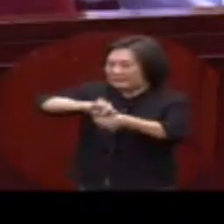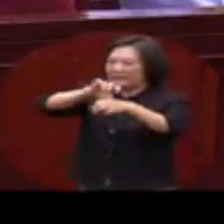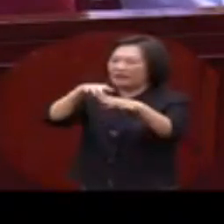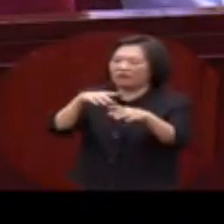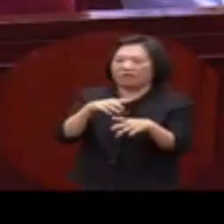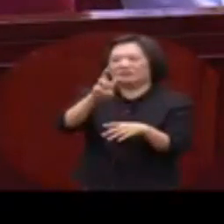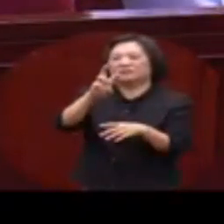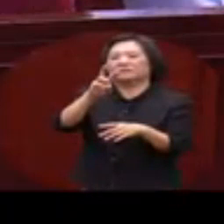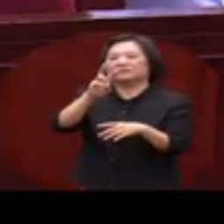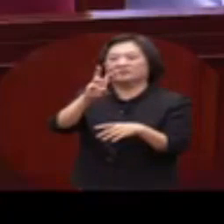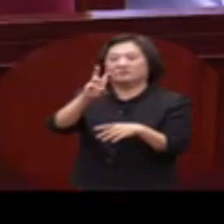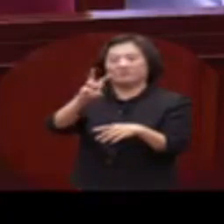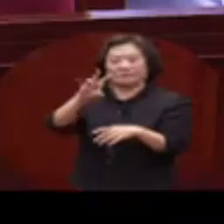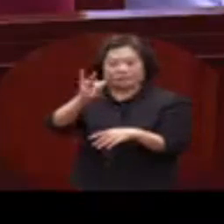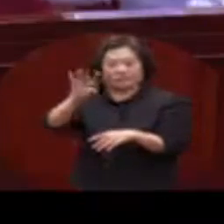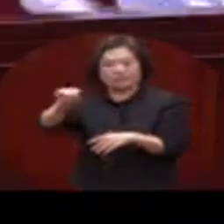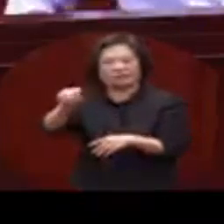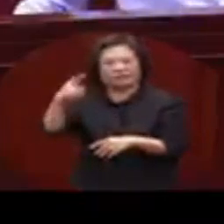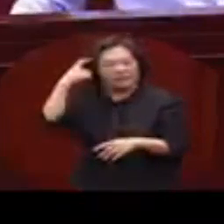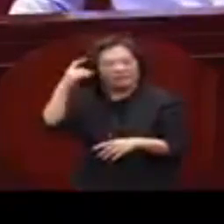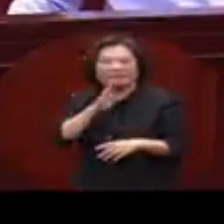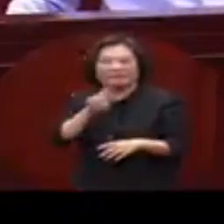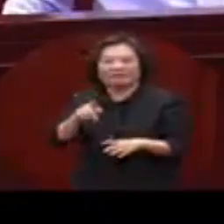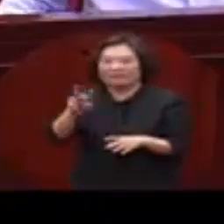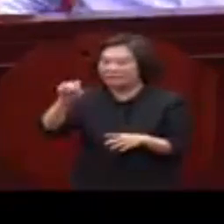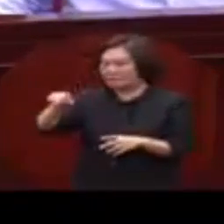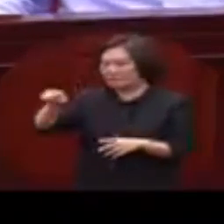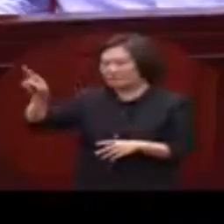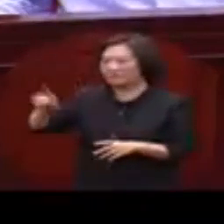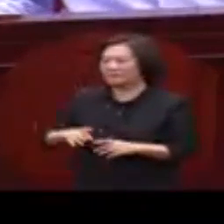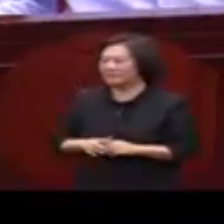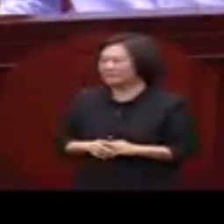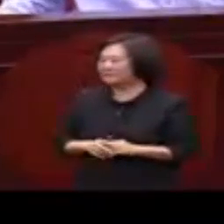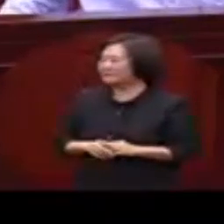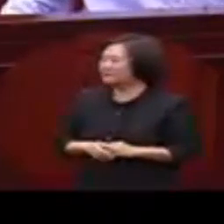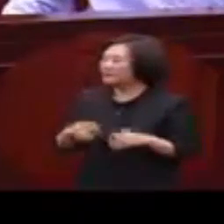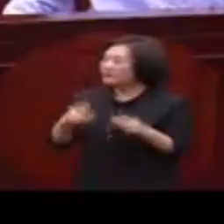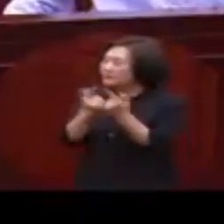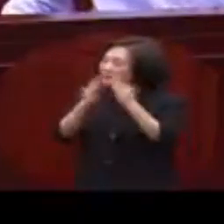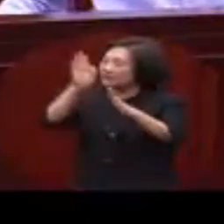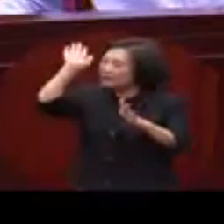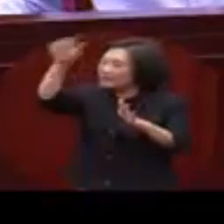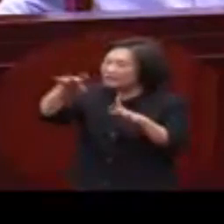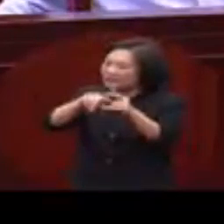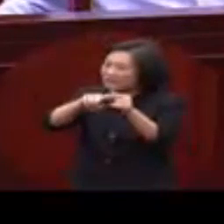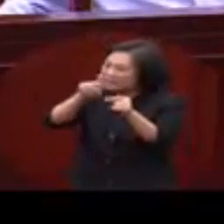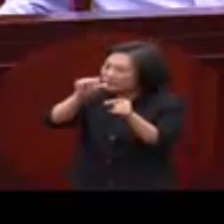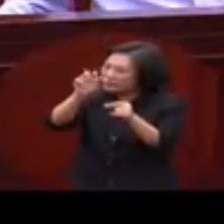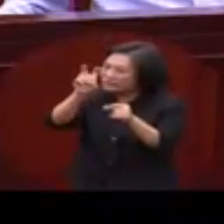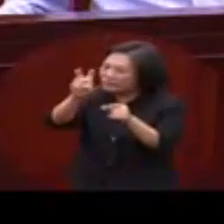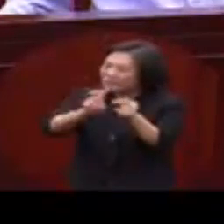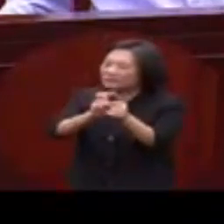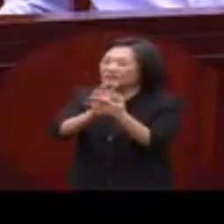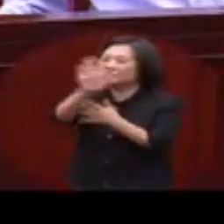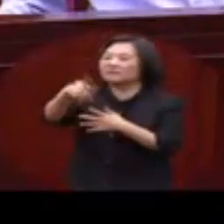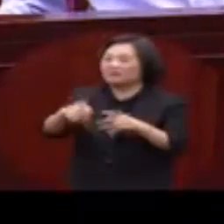三十百万兆瓦，30百万瓦特的哈。有人在问台北市未来15年到20年最大